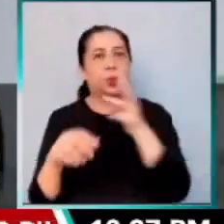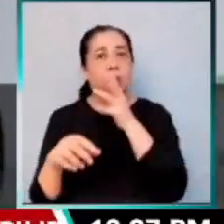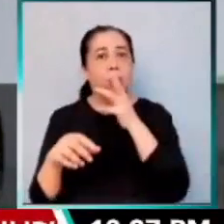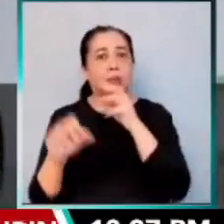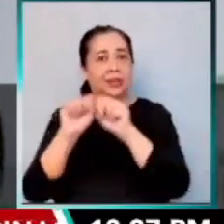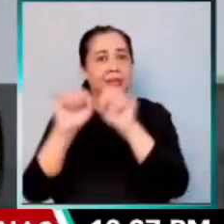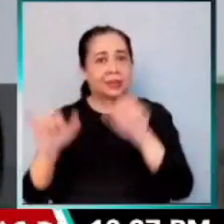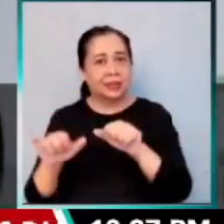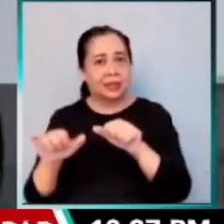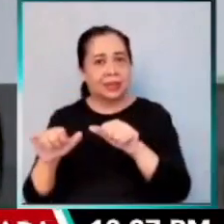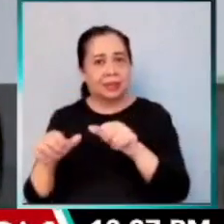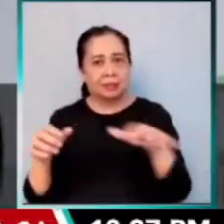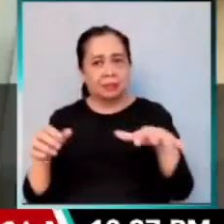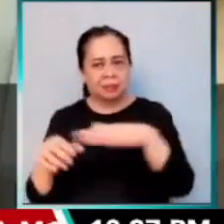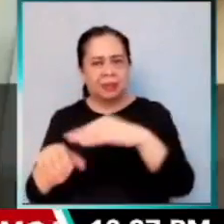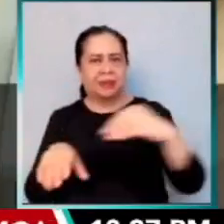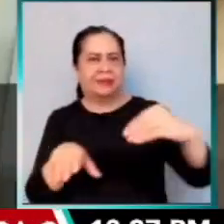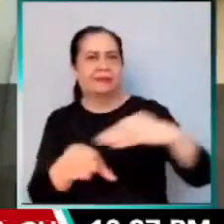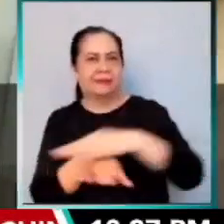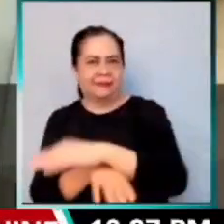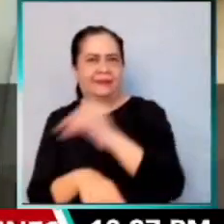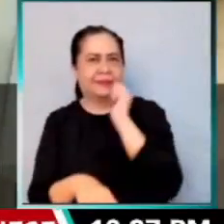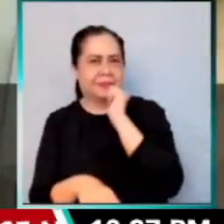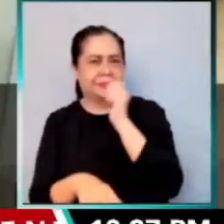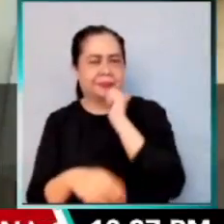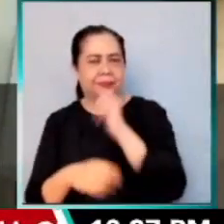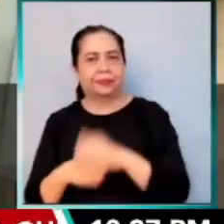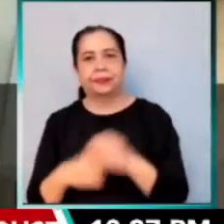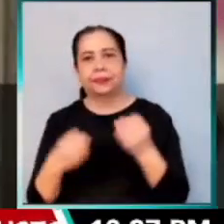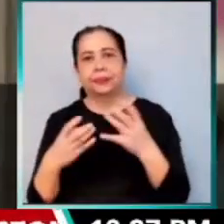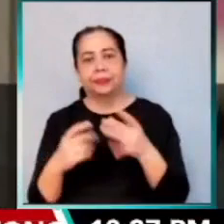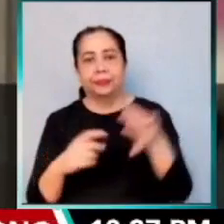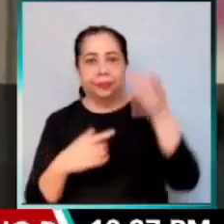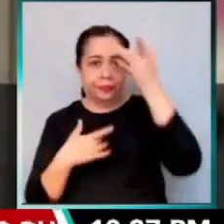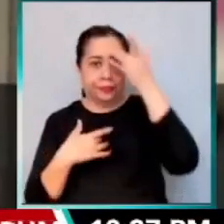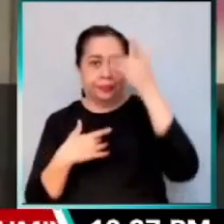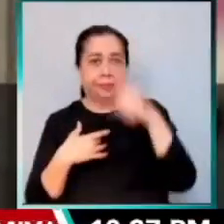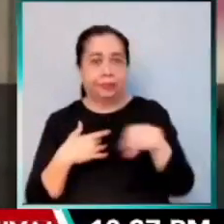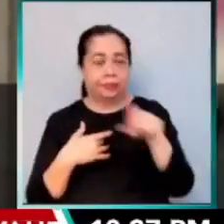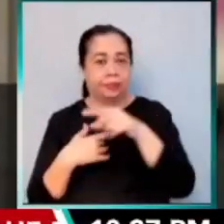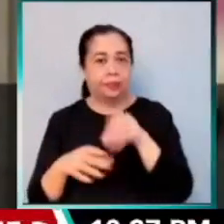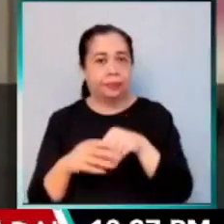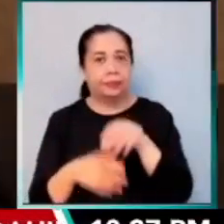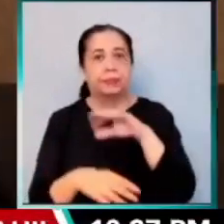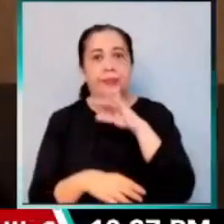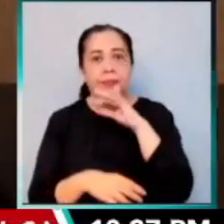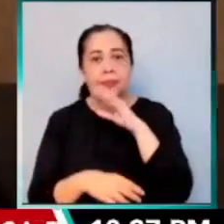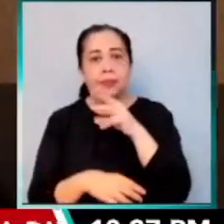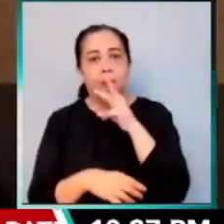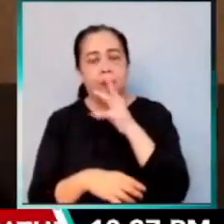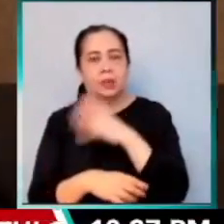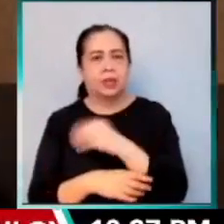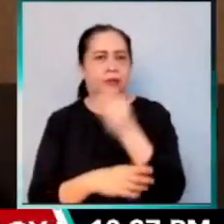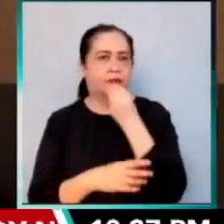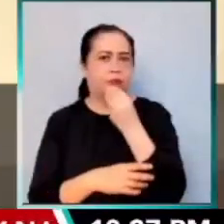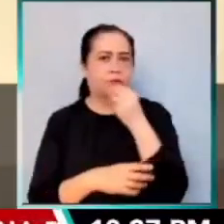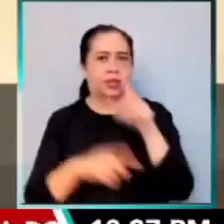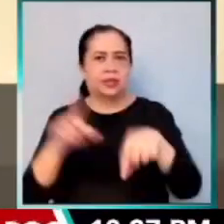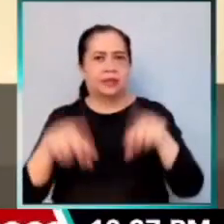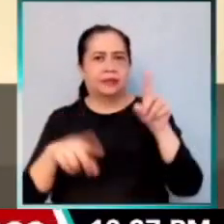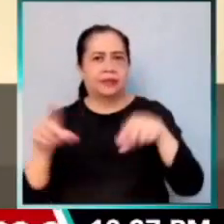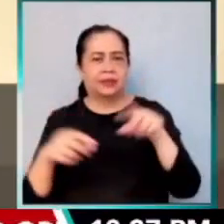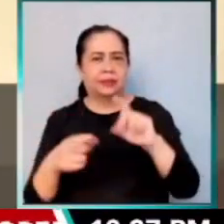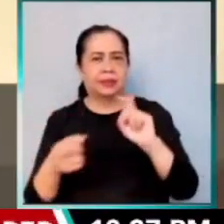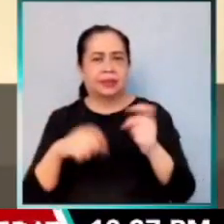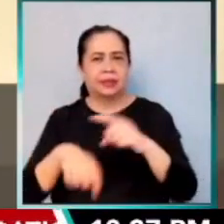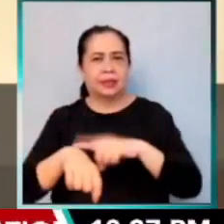natin mostly affected lagi. Dumarami ang sakit na may kinalaman sa maruming tubig at pagkain kapag paiba-iba ang panahon. Gaya